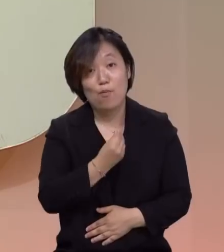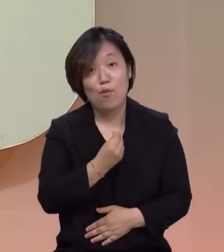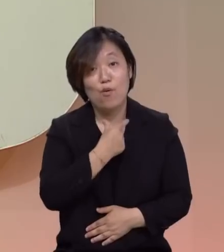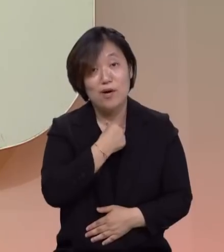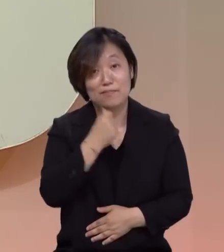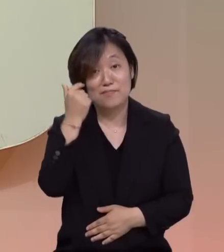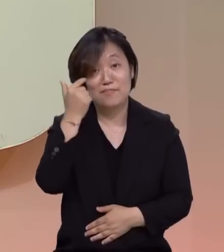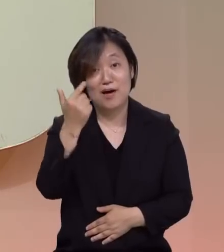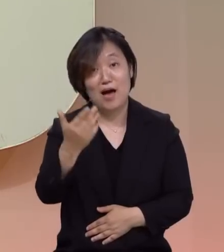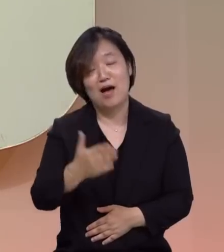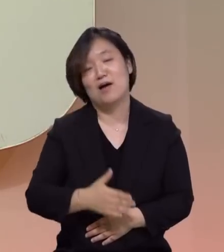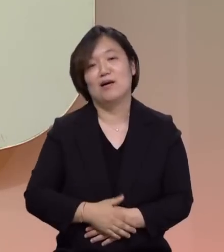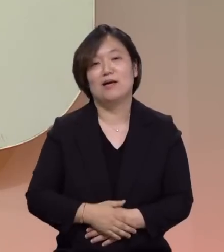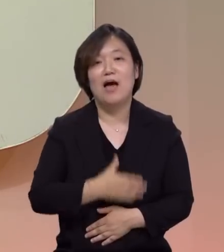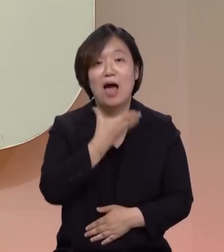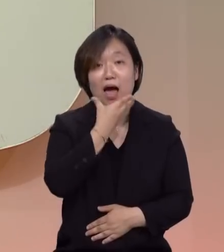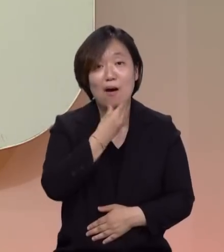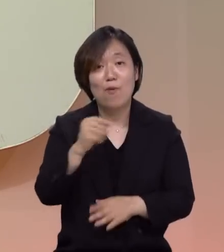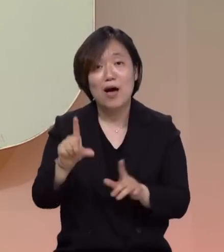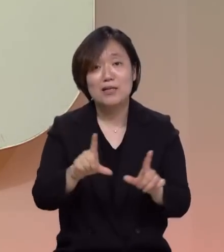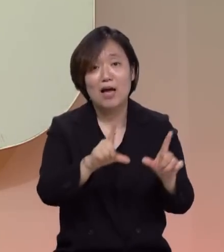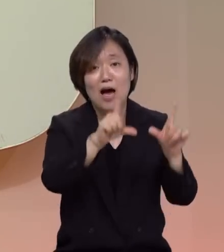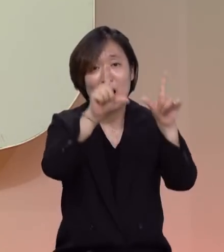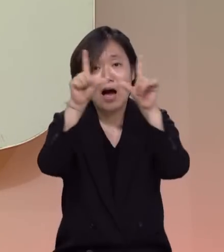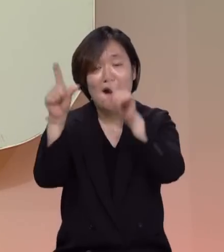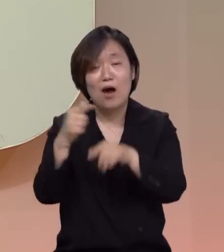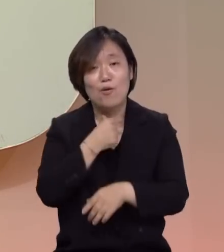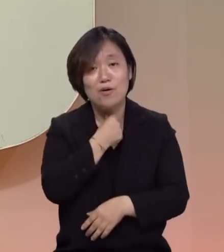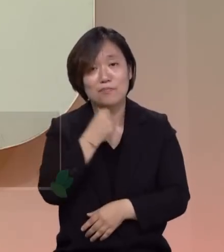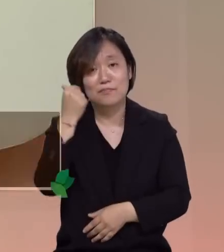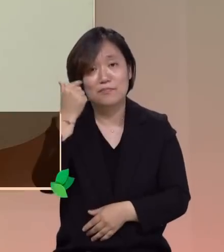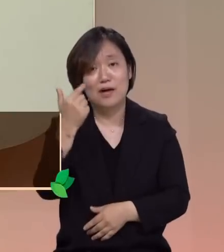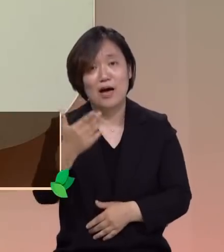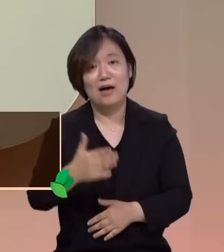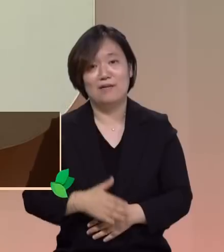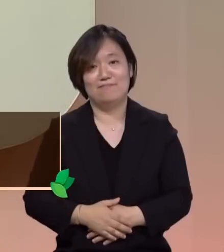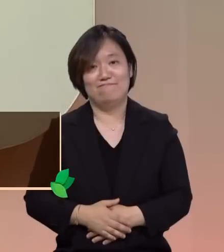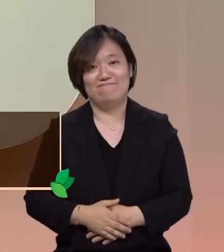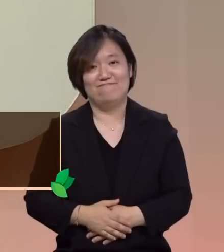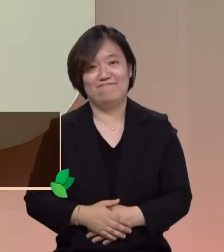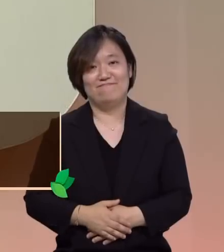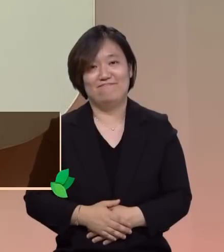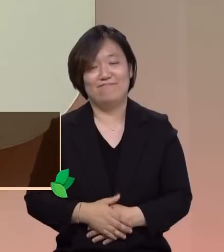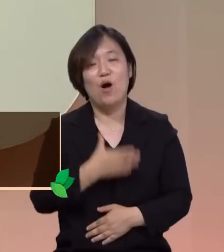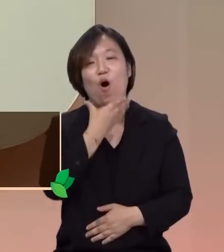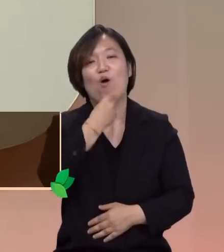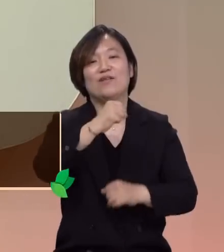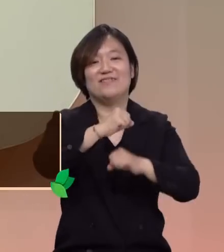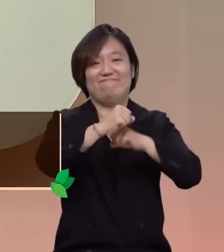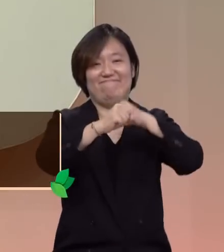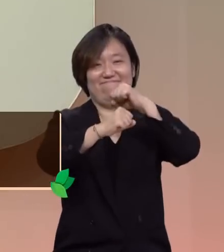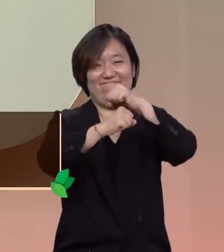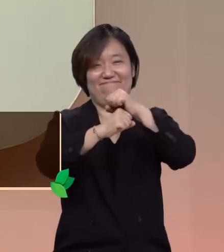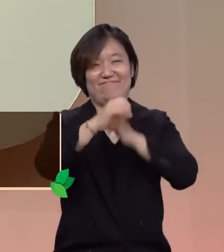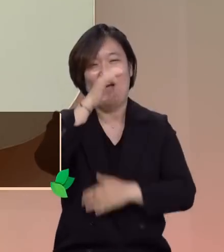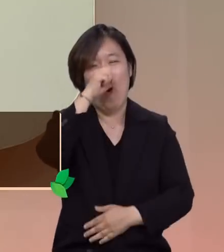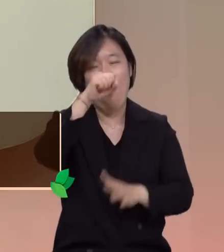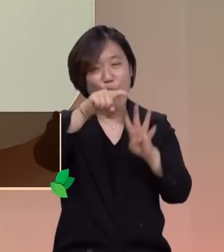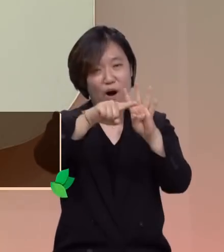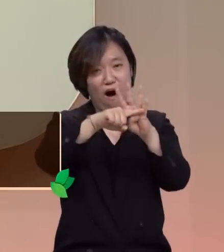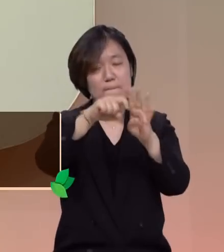행복해지고 싶습니까 행복한 삶을 창조하고 싶습니까 복을 지으십시오